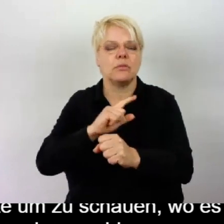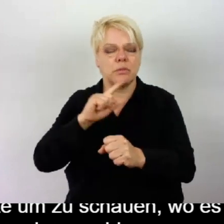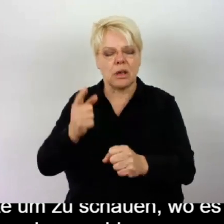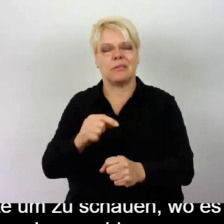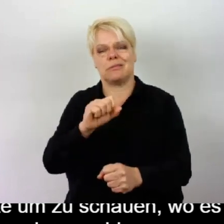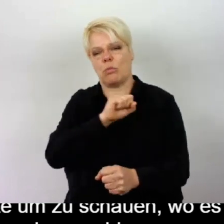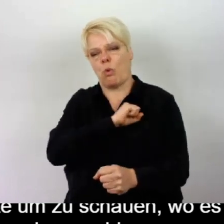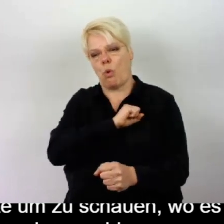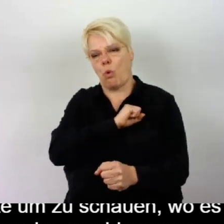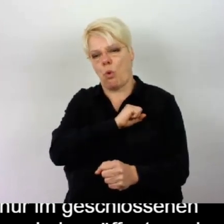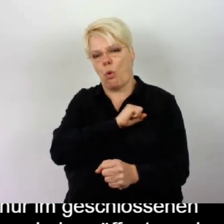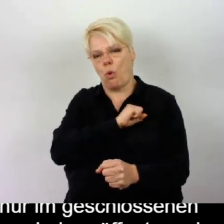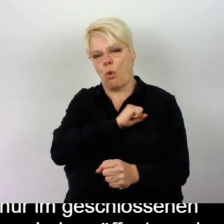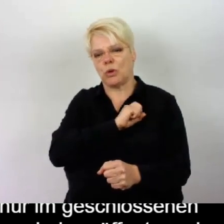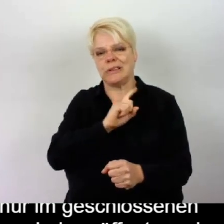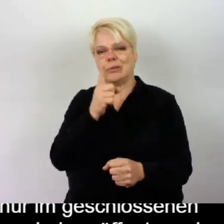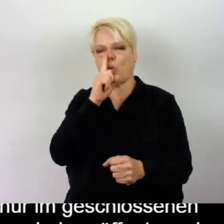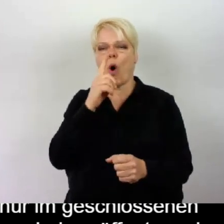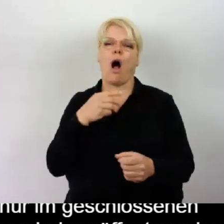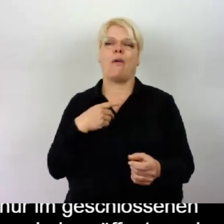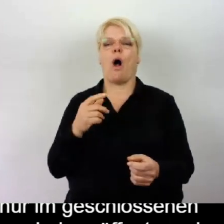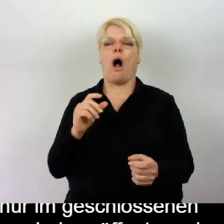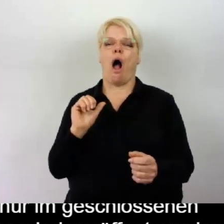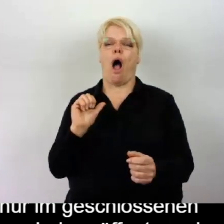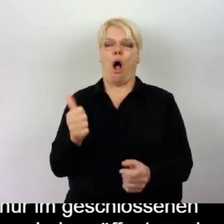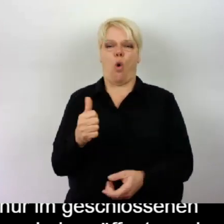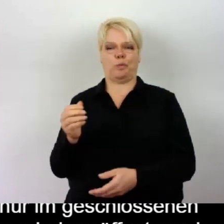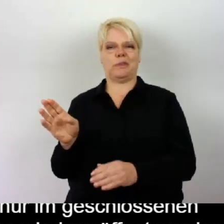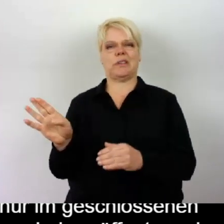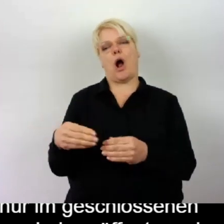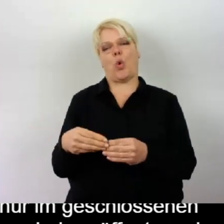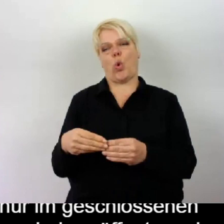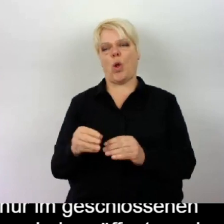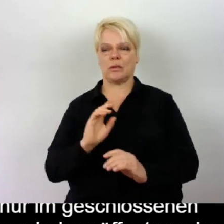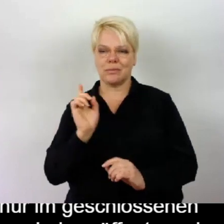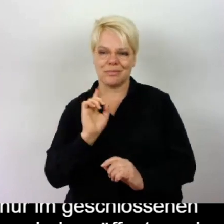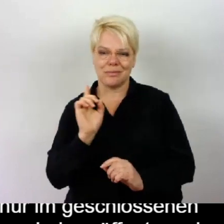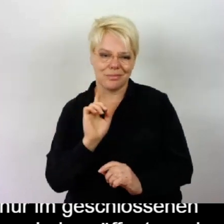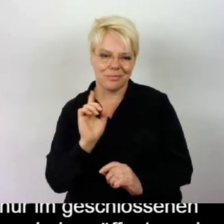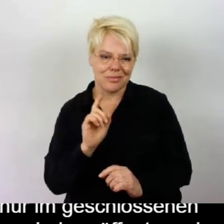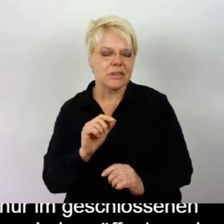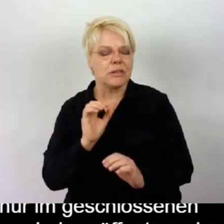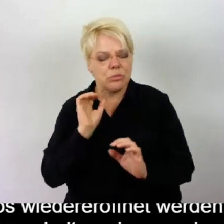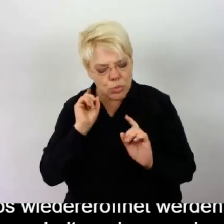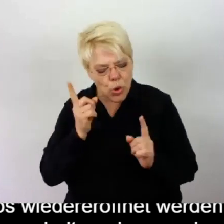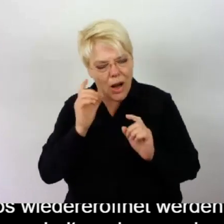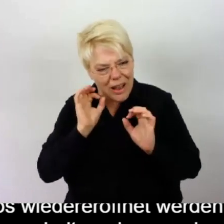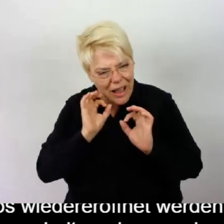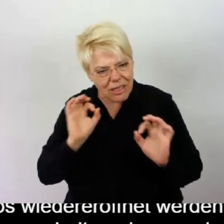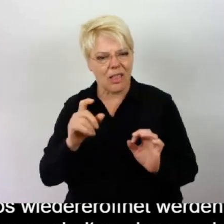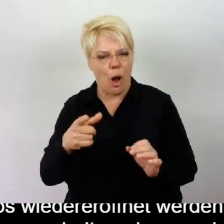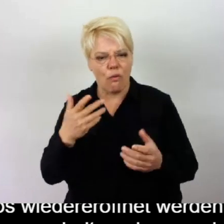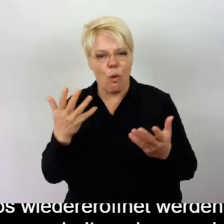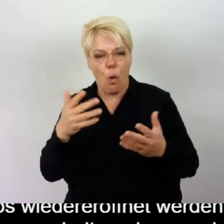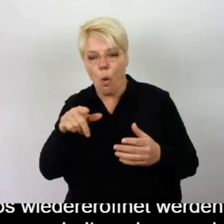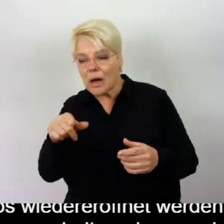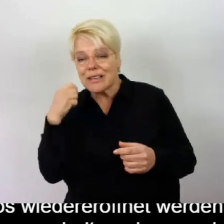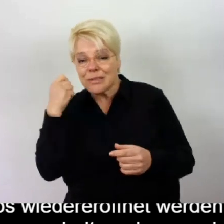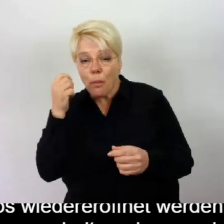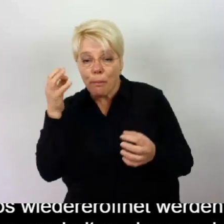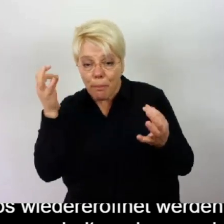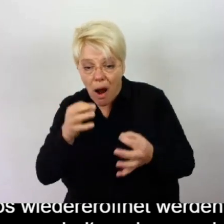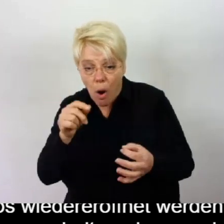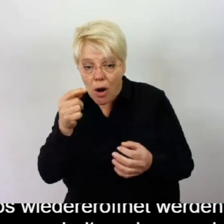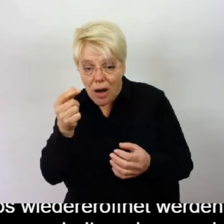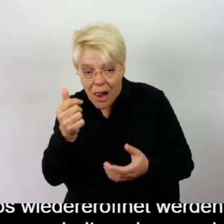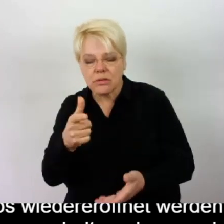angeschaut und dann entsprechend proportional dann hochgerechnet. Das soll heißen, dass jemand, der größere Ausfälle hat, natürlich ein Stück stärker bedacht wird als der, der kleinere Ausfälle